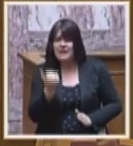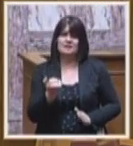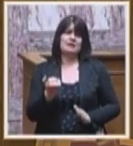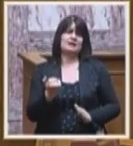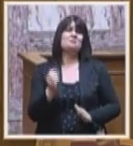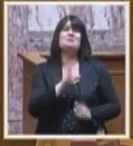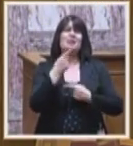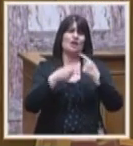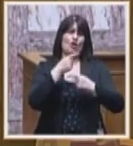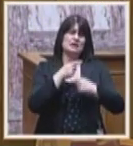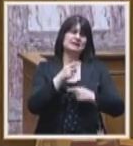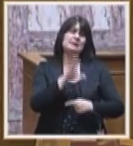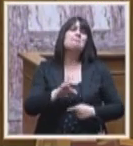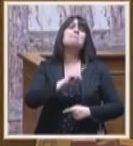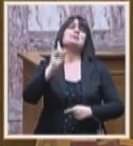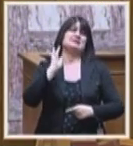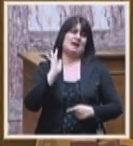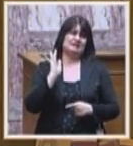άλοθη για να κρυφτείτε.